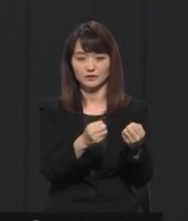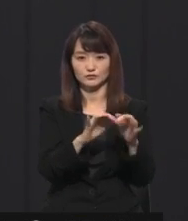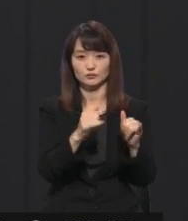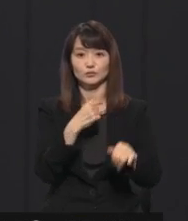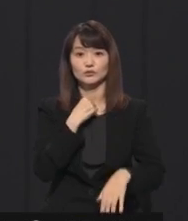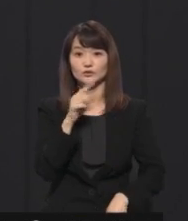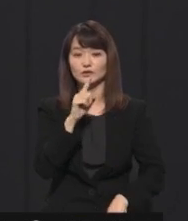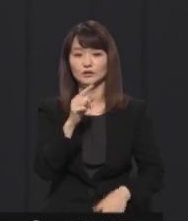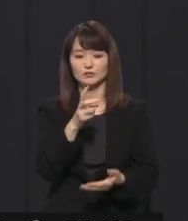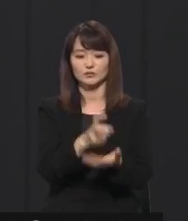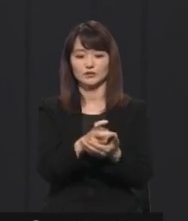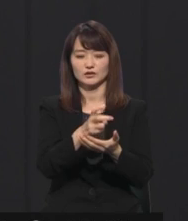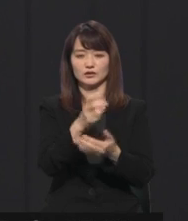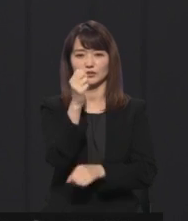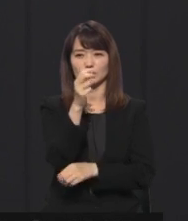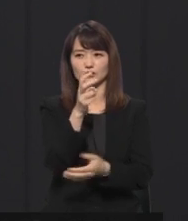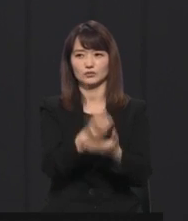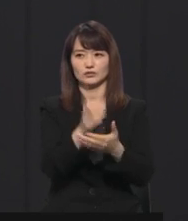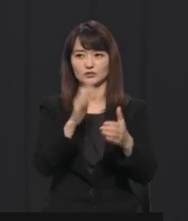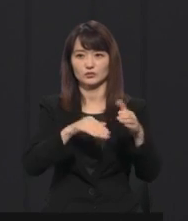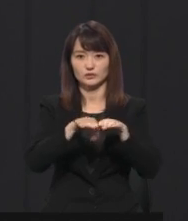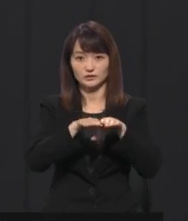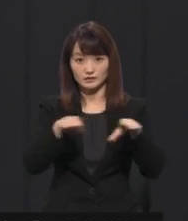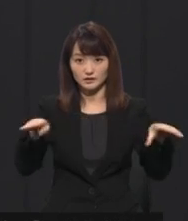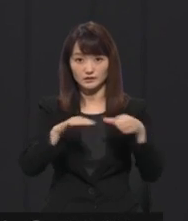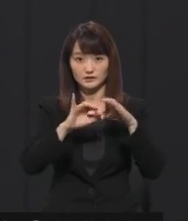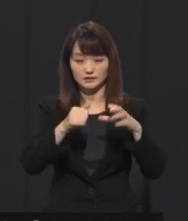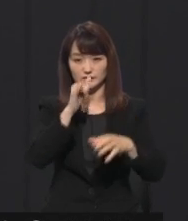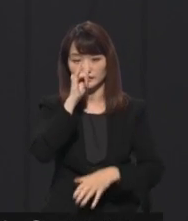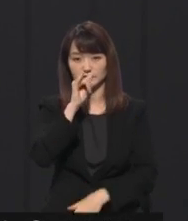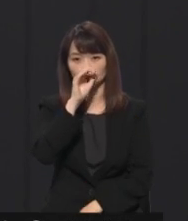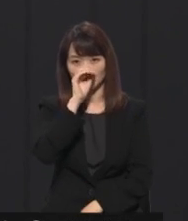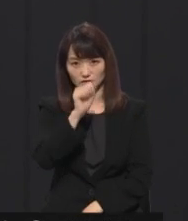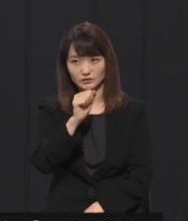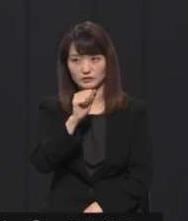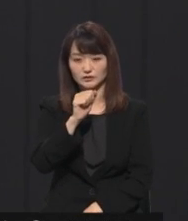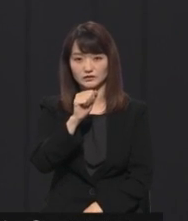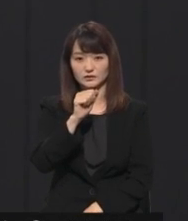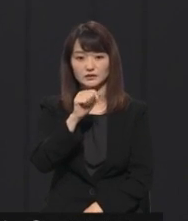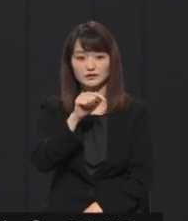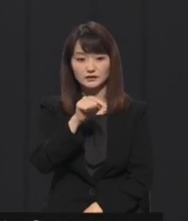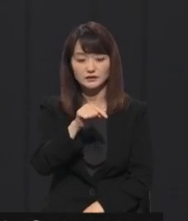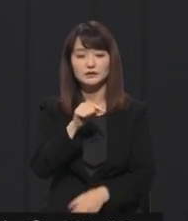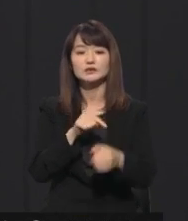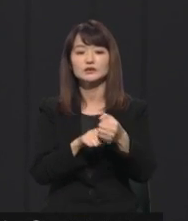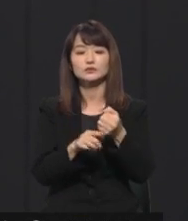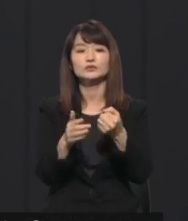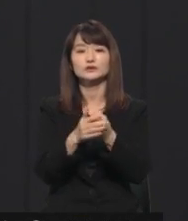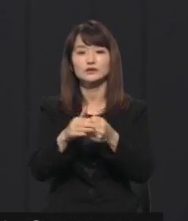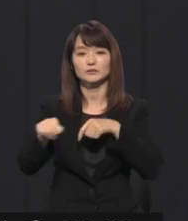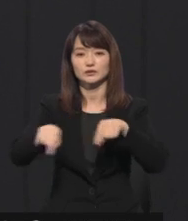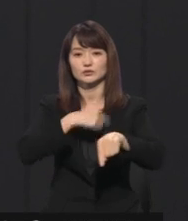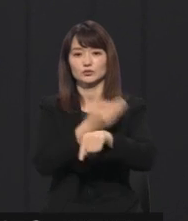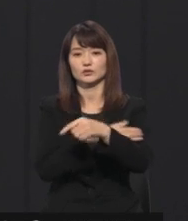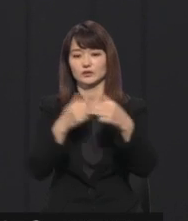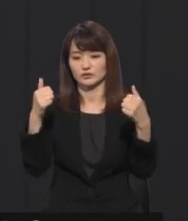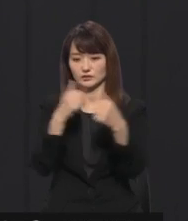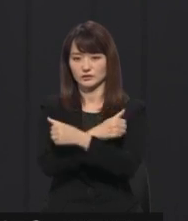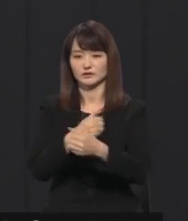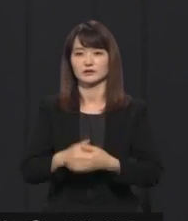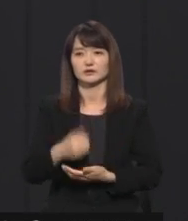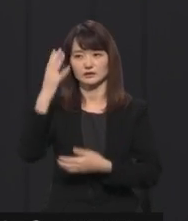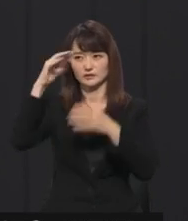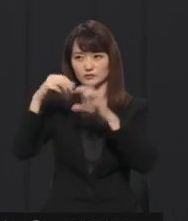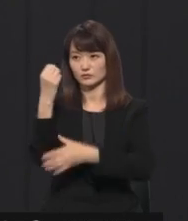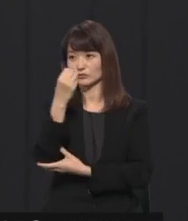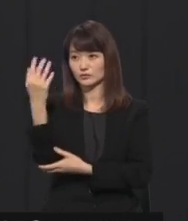원칙 공정 1과 상식의 세상 있었으면 좋겠다 예 그래서 정권 교체를 했잖아요 근데 이 저는 대한민국 언론을 신뢰합니다 많이